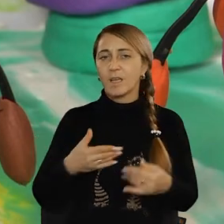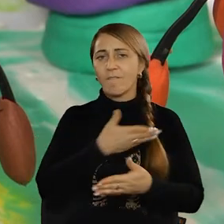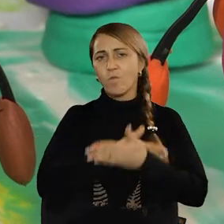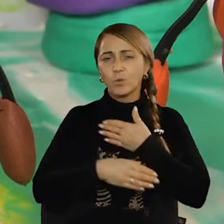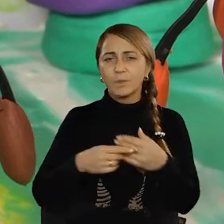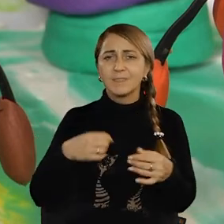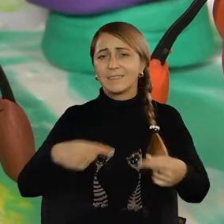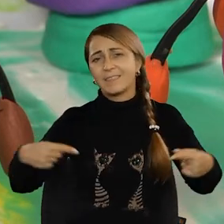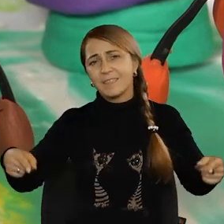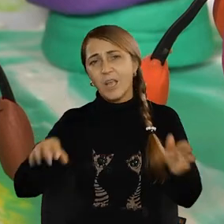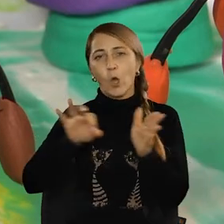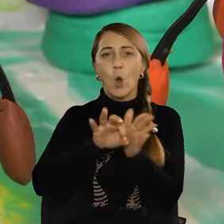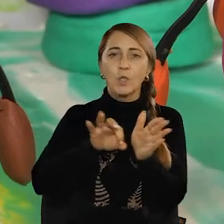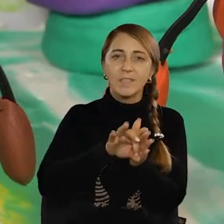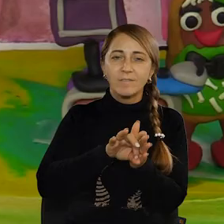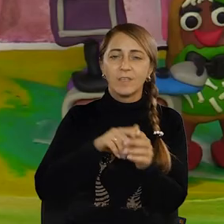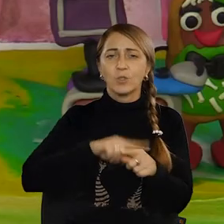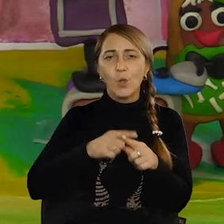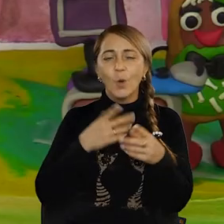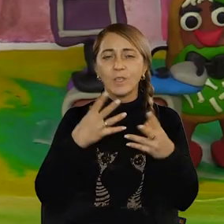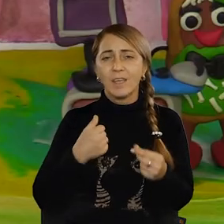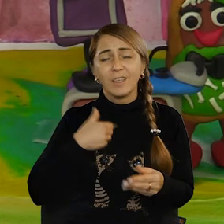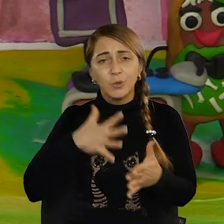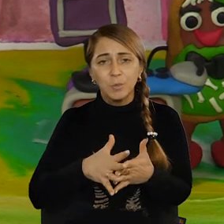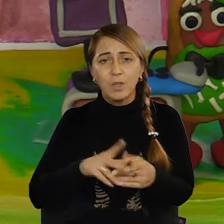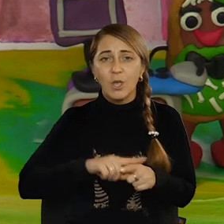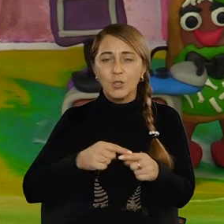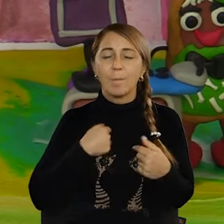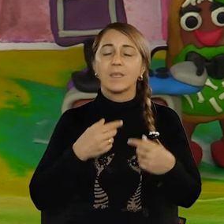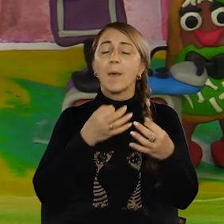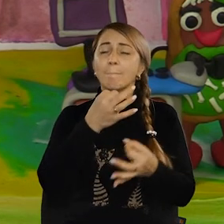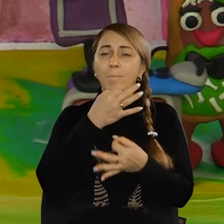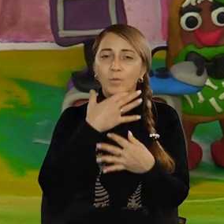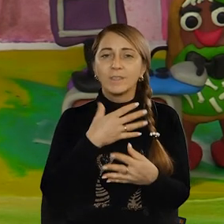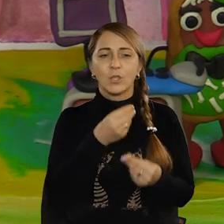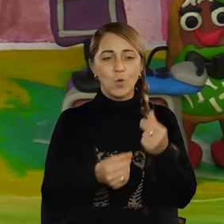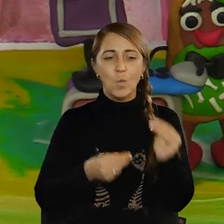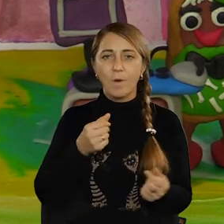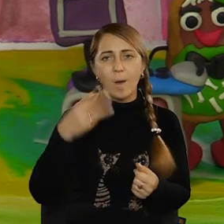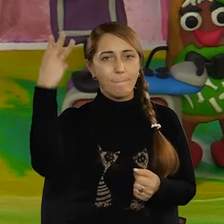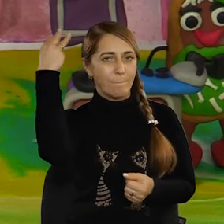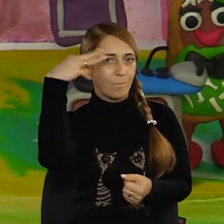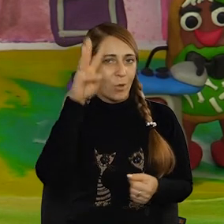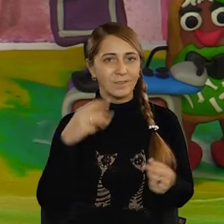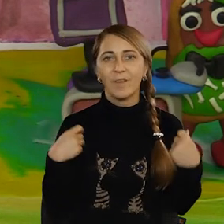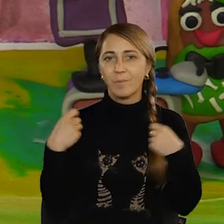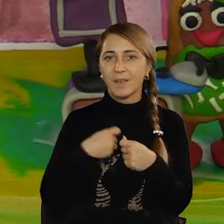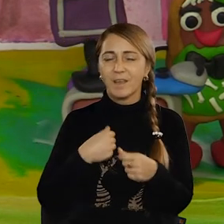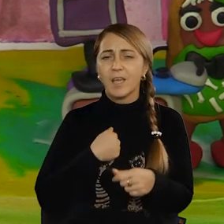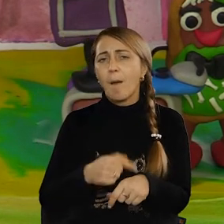і кросівки. Того дня я зрозумів, що мені подобається купувати модне вбрання.